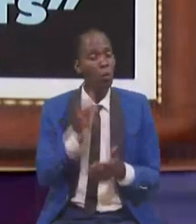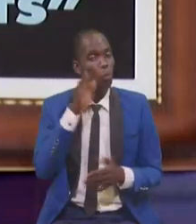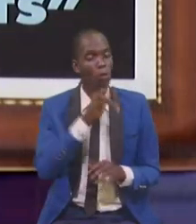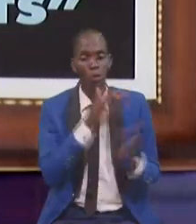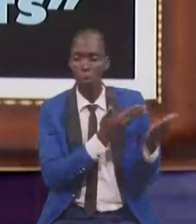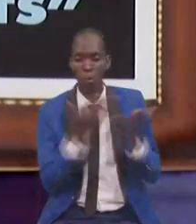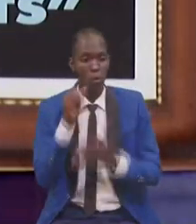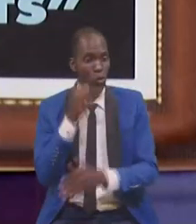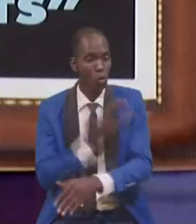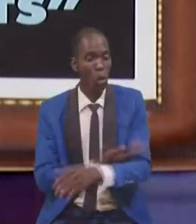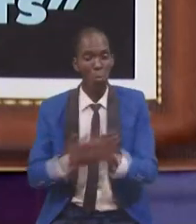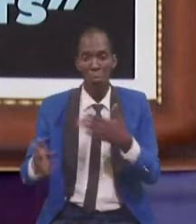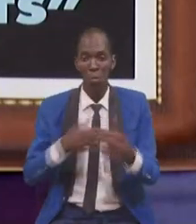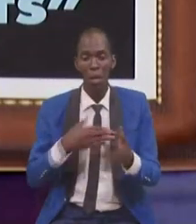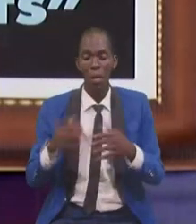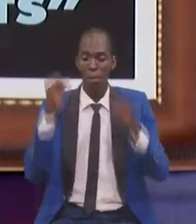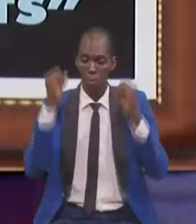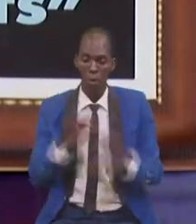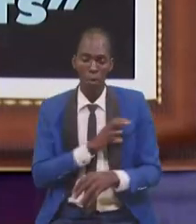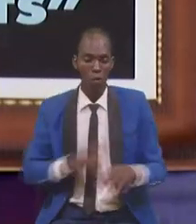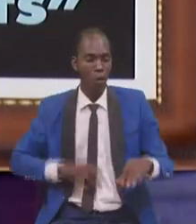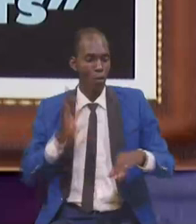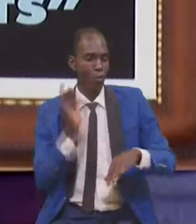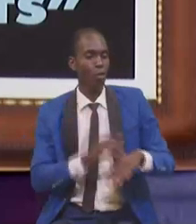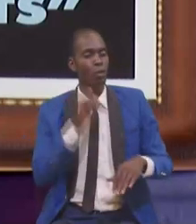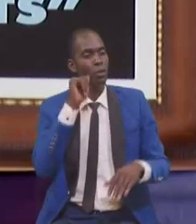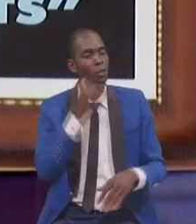la puissance va la toucher là où elle se trouve.